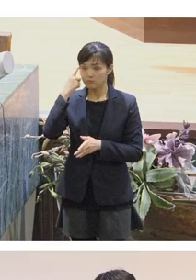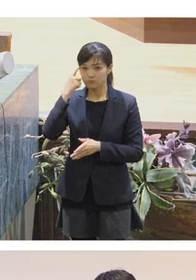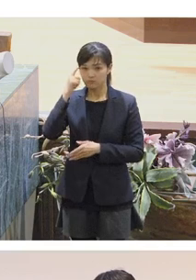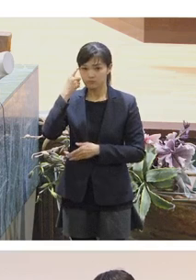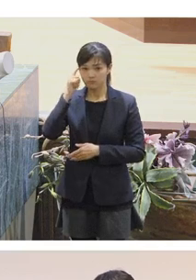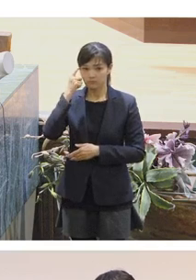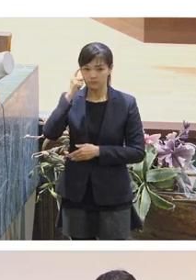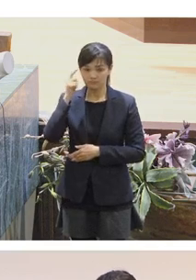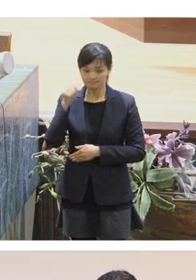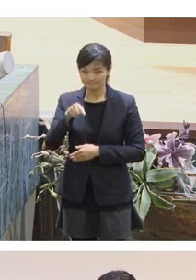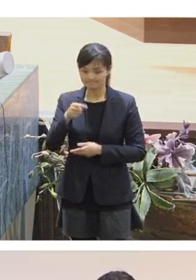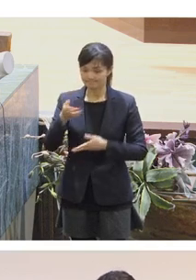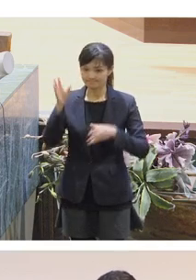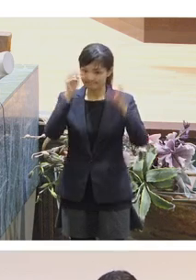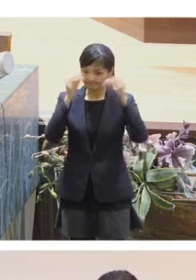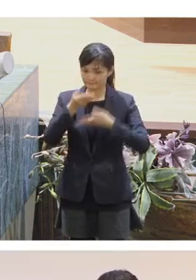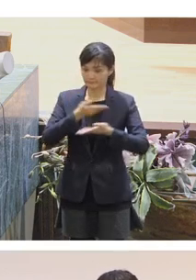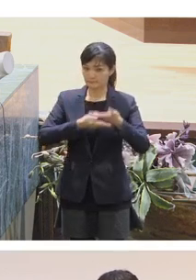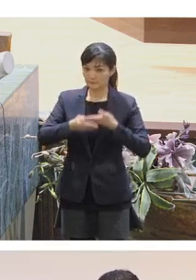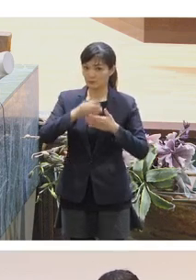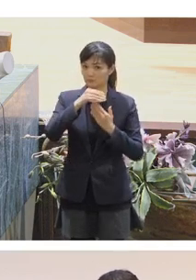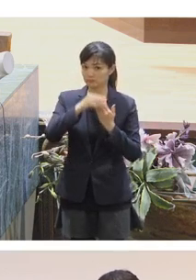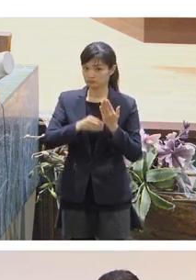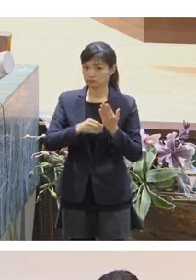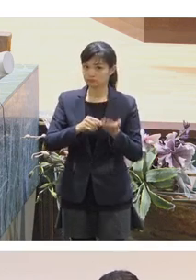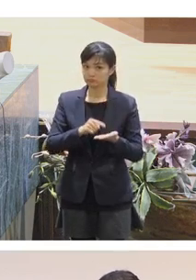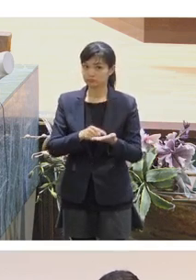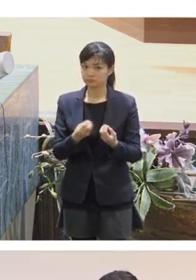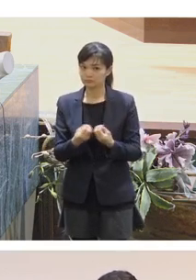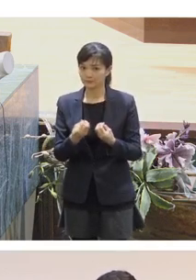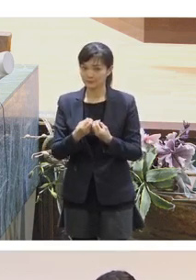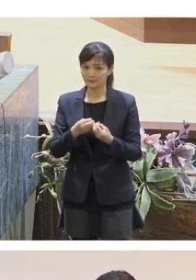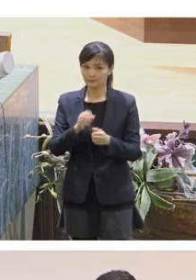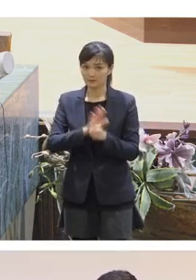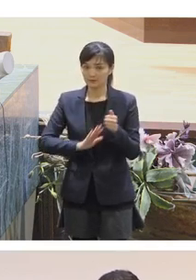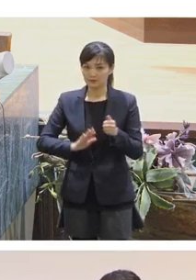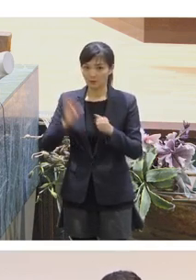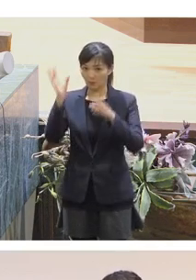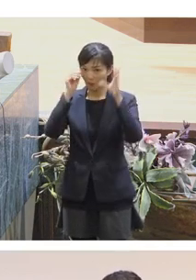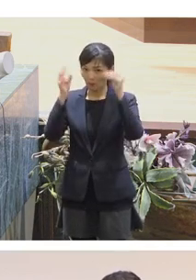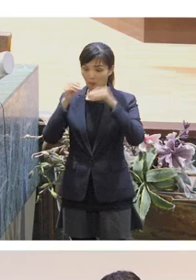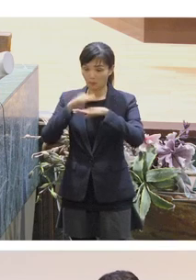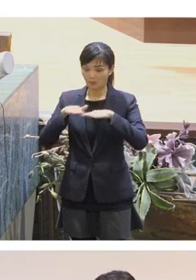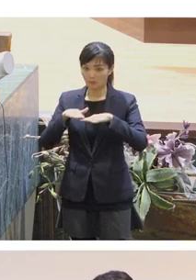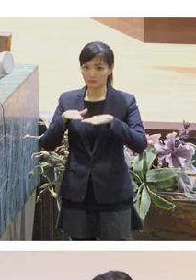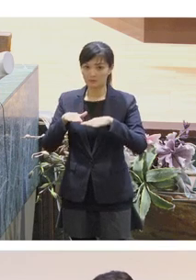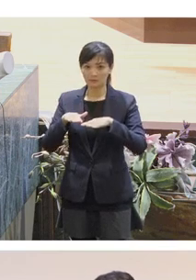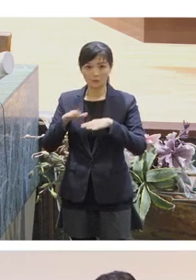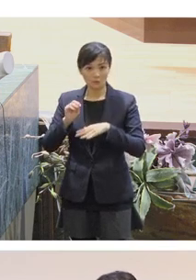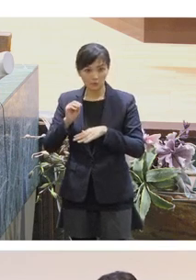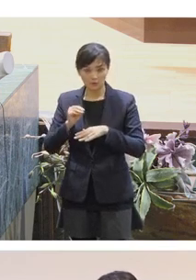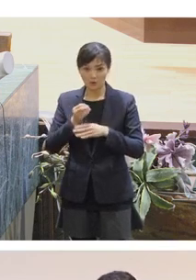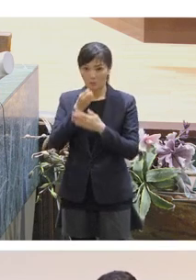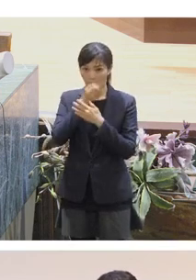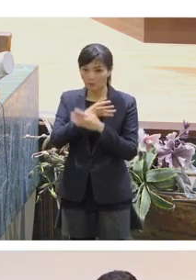底这个资料交换机制会有什么样的资安的风险？那我不要说是谁说的